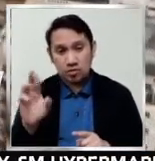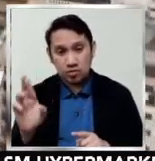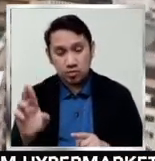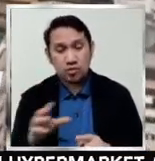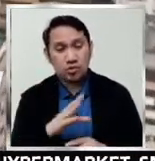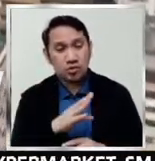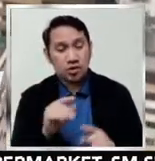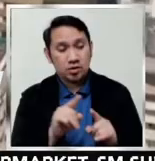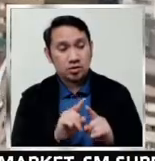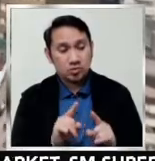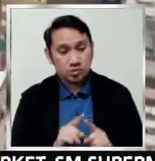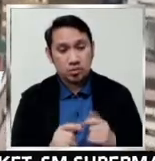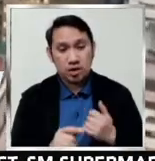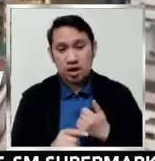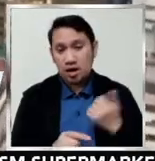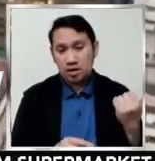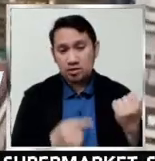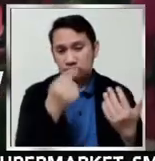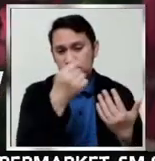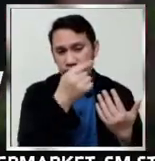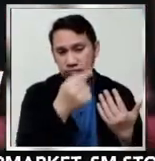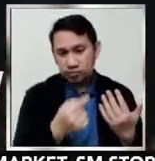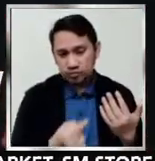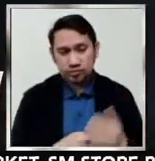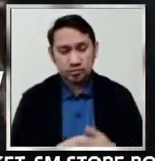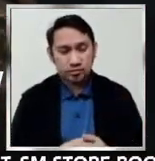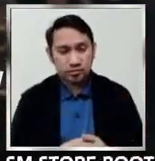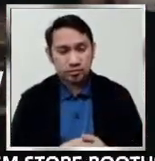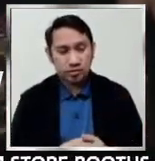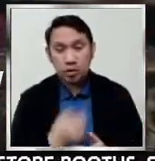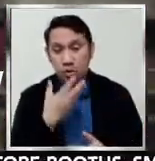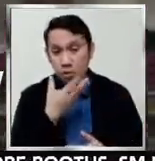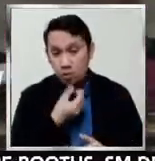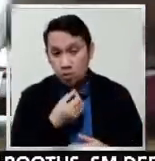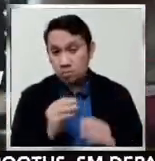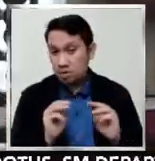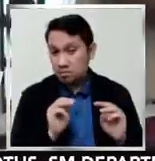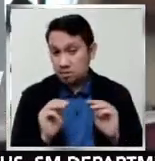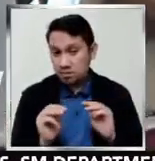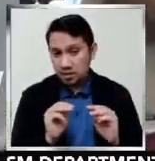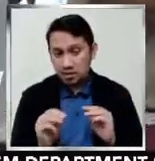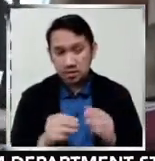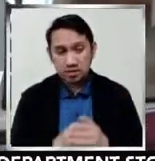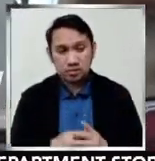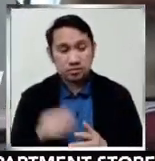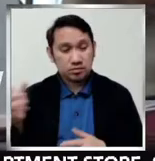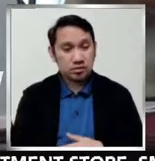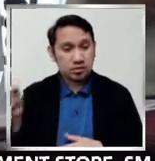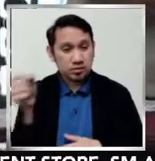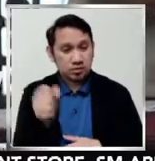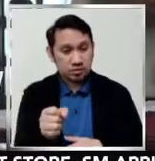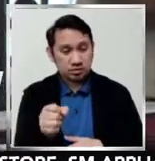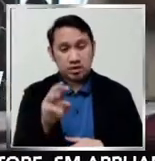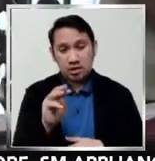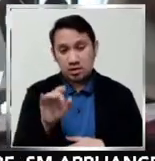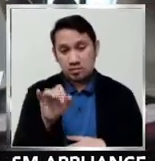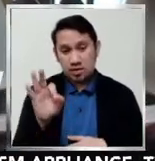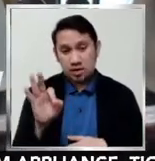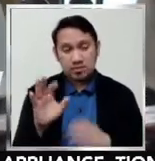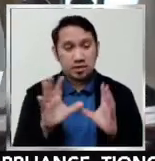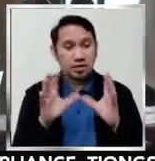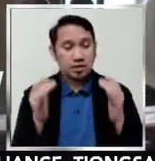government assets at iba pa. Ang mga ngasiwa sa pondo ang itatatag na Maharlika Investment Corporation o